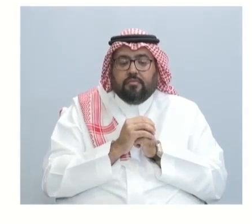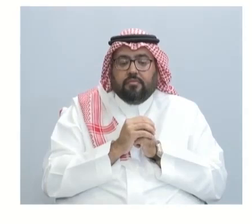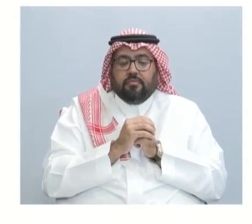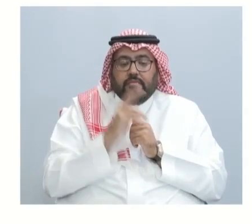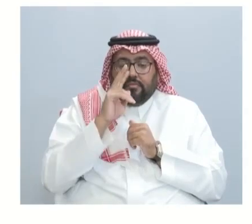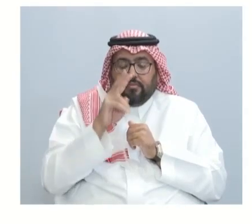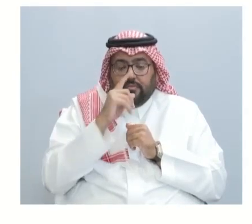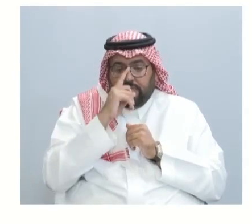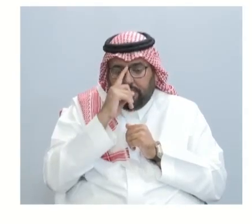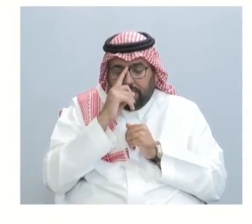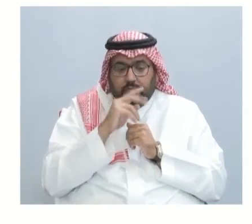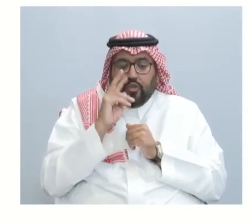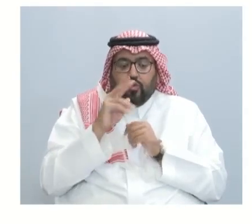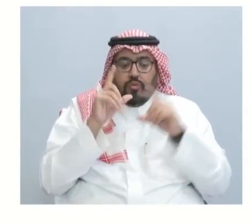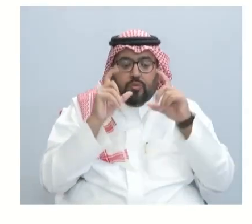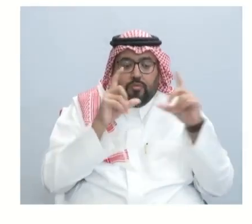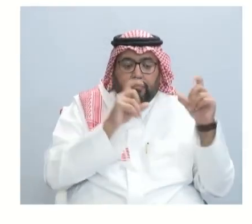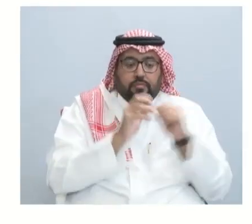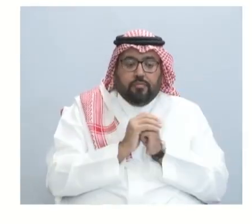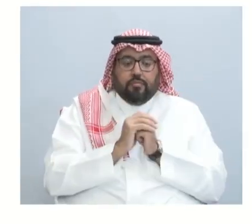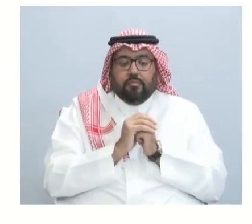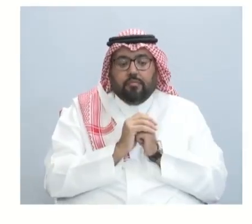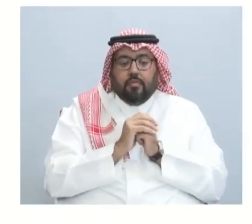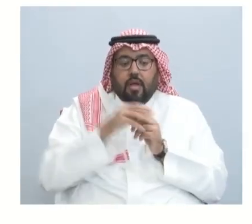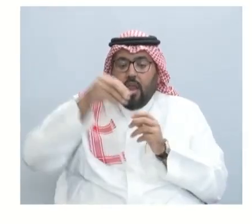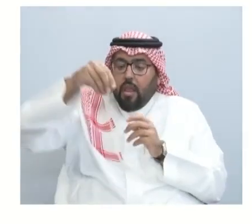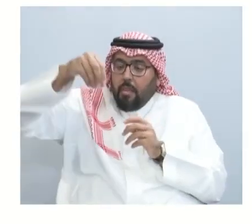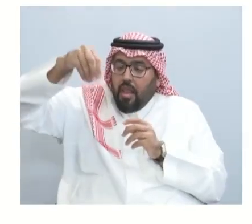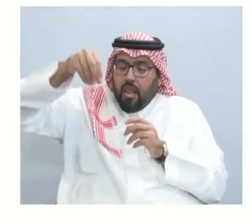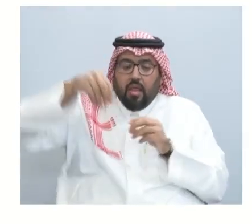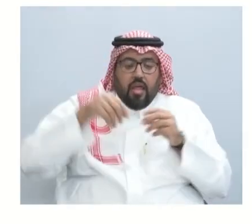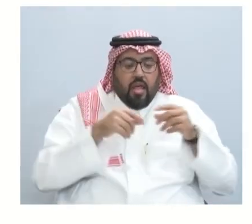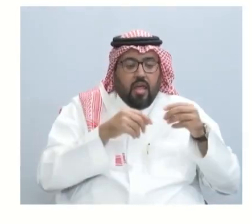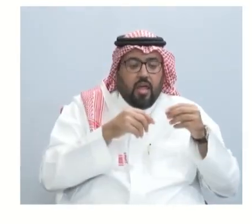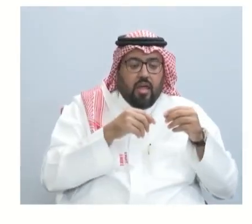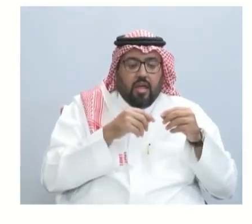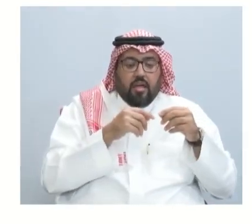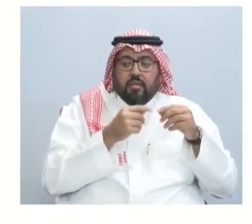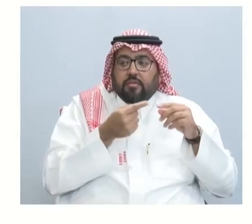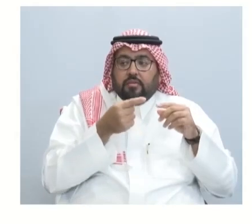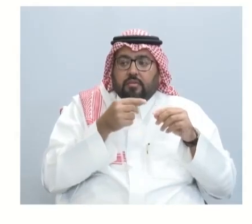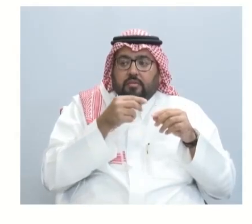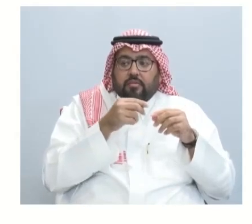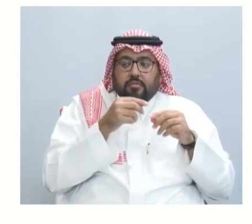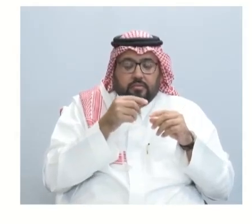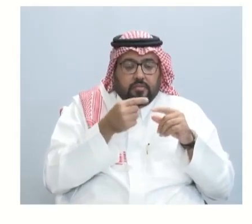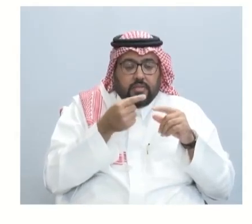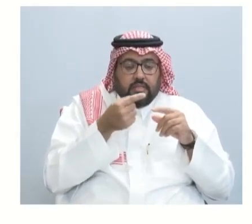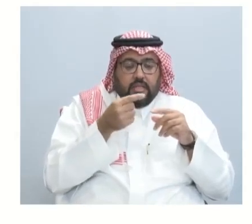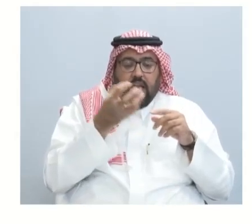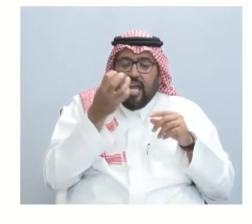وعزيزتي الطالبه كما تشاهدون امامكم نحضر رمل براده او رمل وكذلك